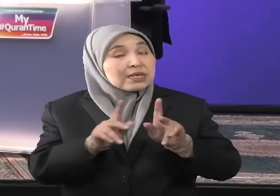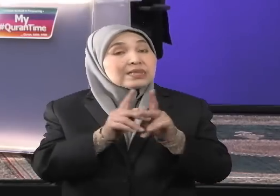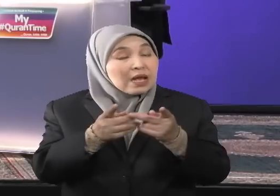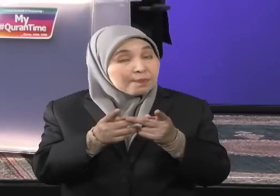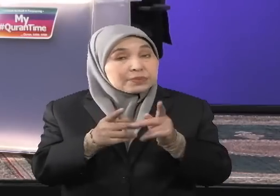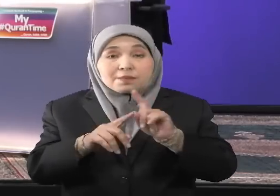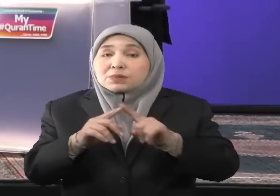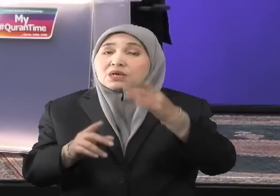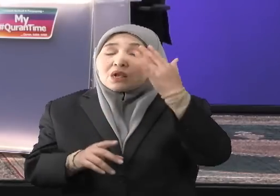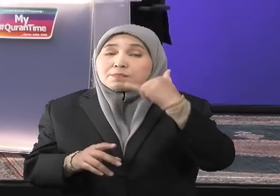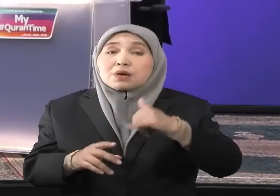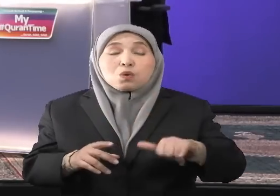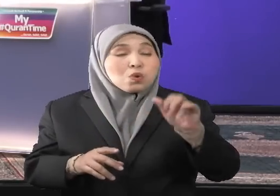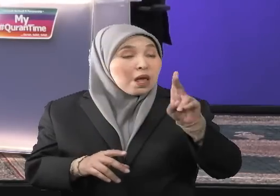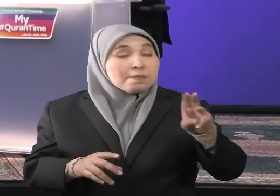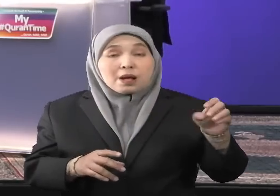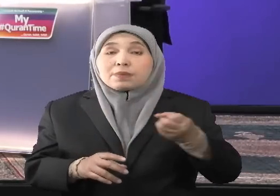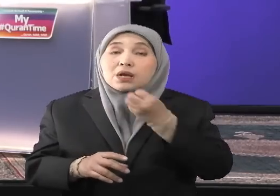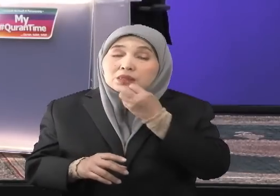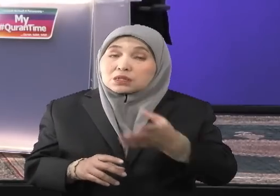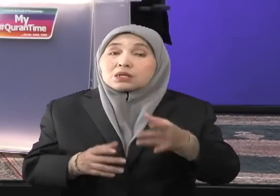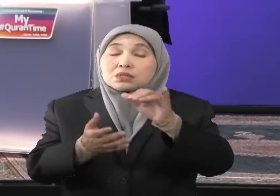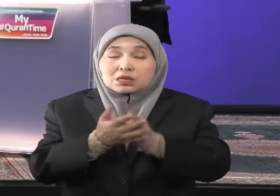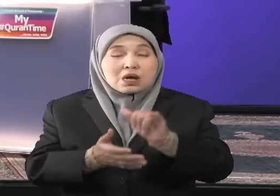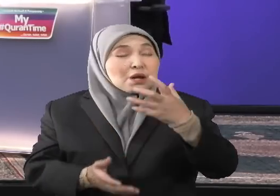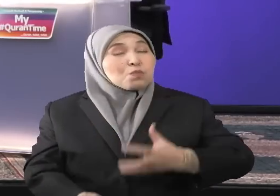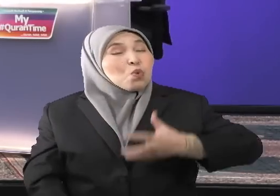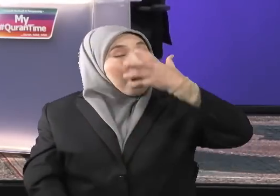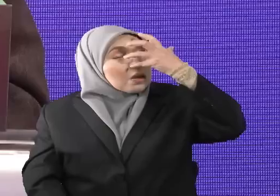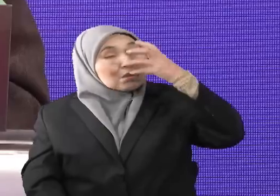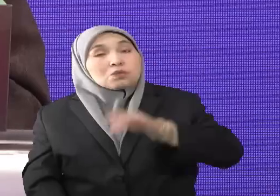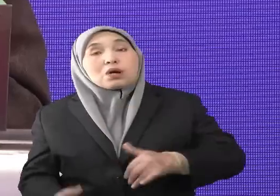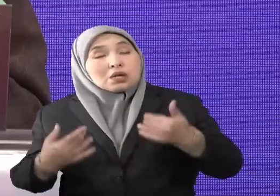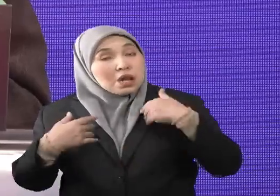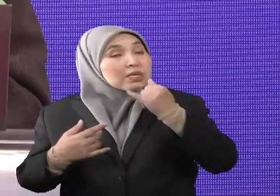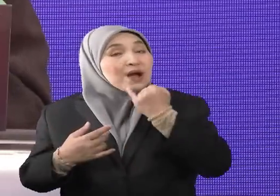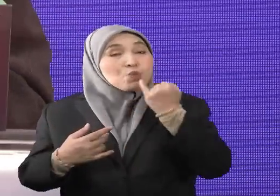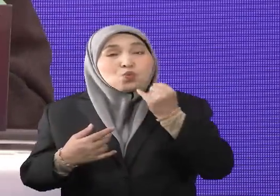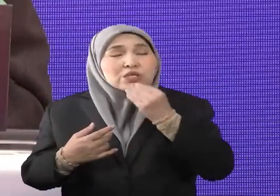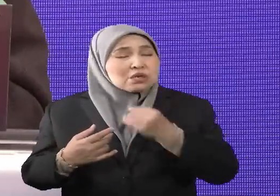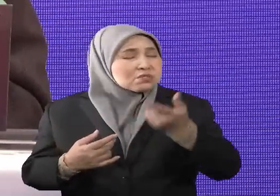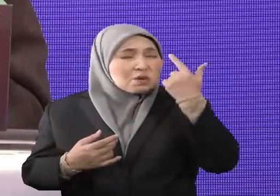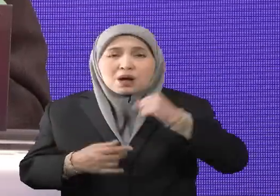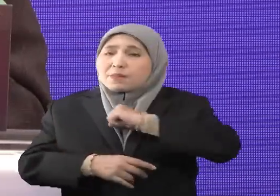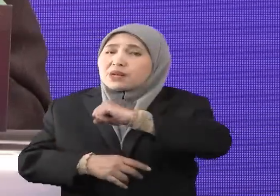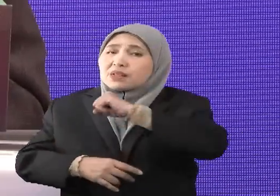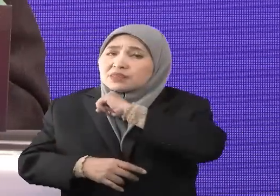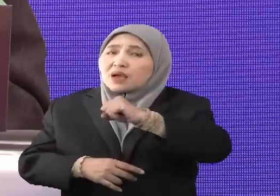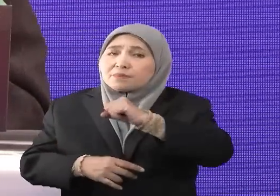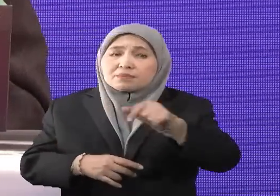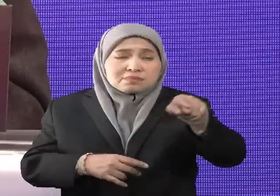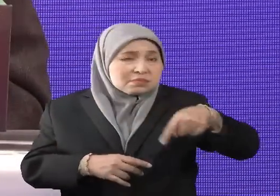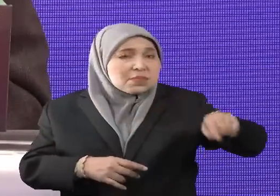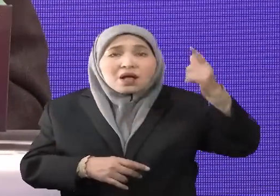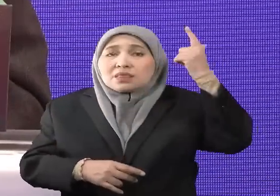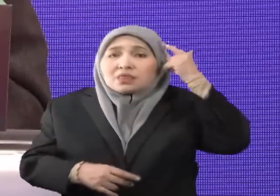tapi kenapa ulama mengatakan itu adalah Yahudi Sebab mereka ini menentang dalam keadaan mereka tahu